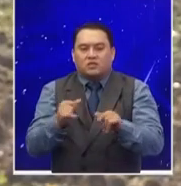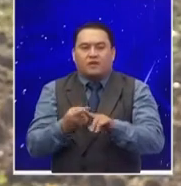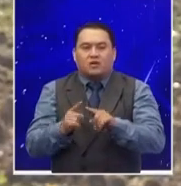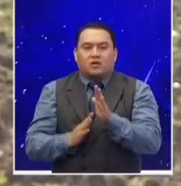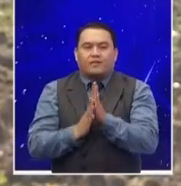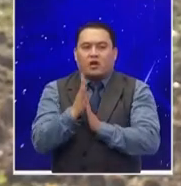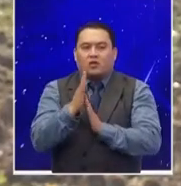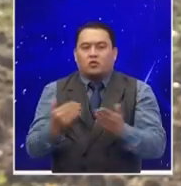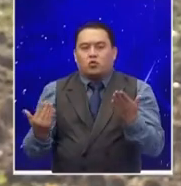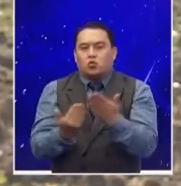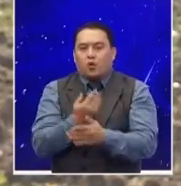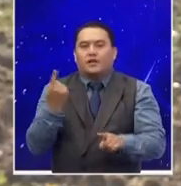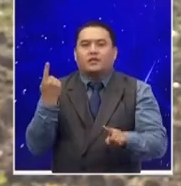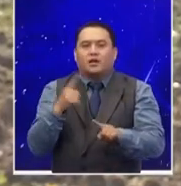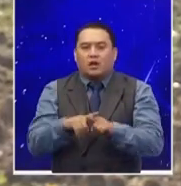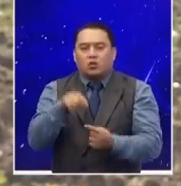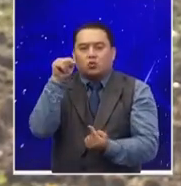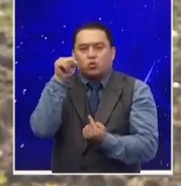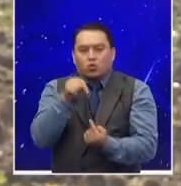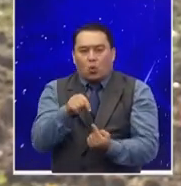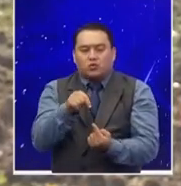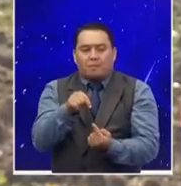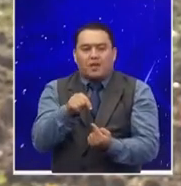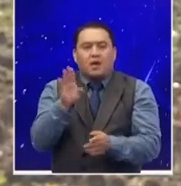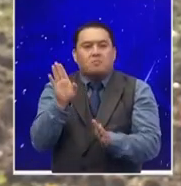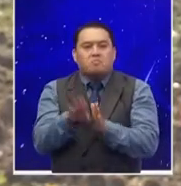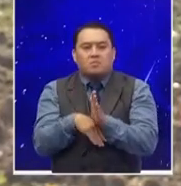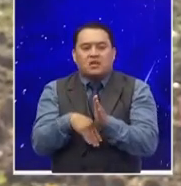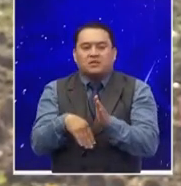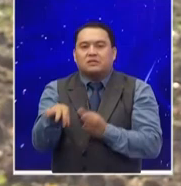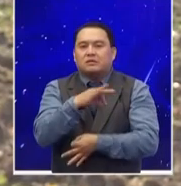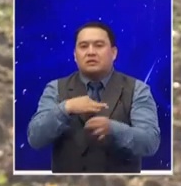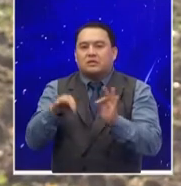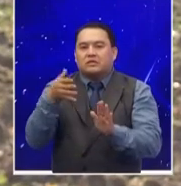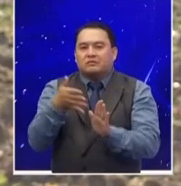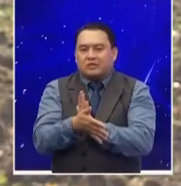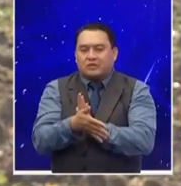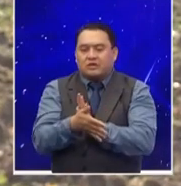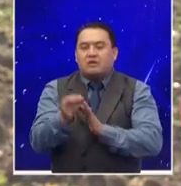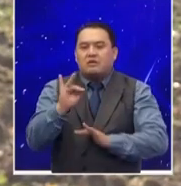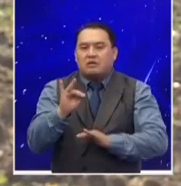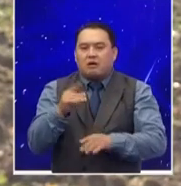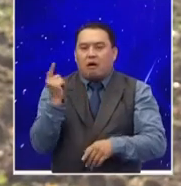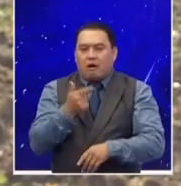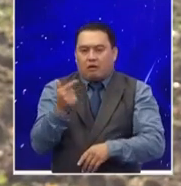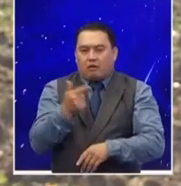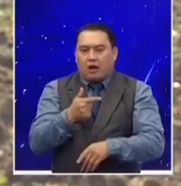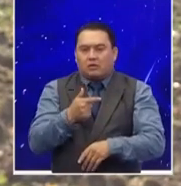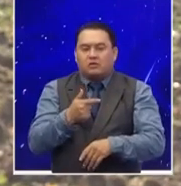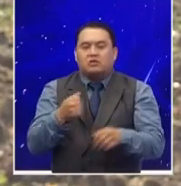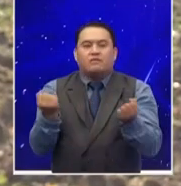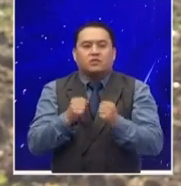Вот современная технология, точная, это без науки гарантирует, как это урожай, это невозможно.